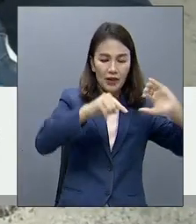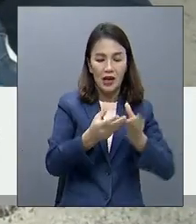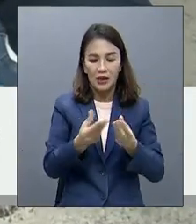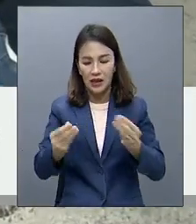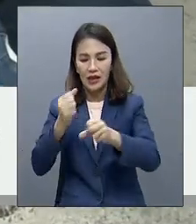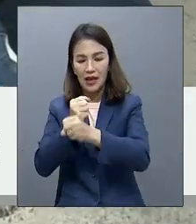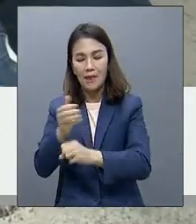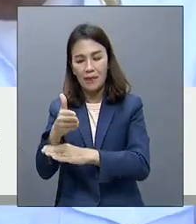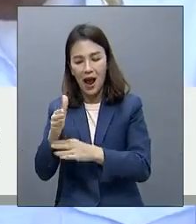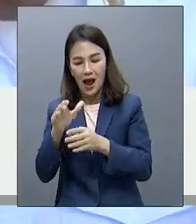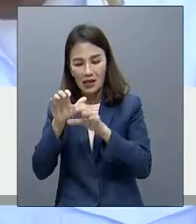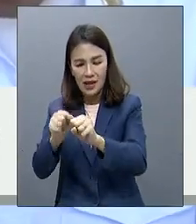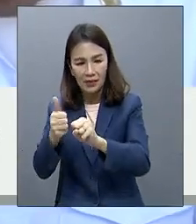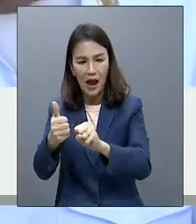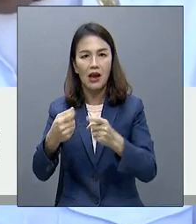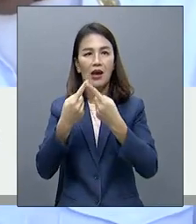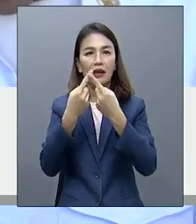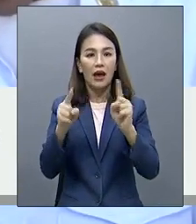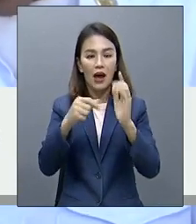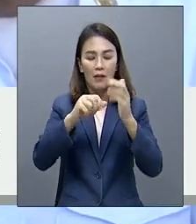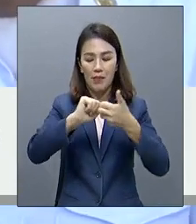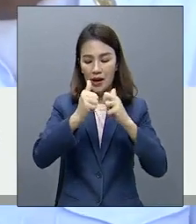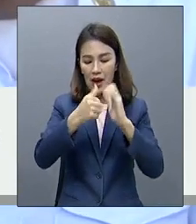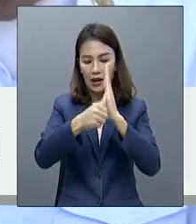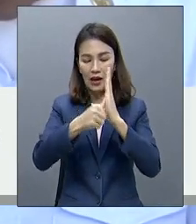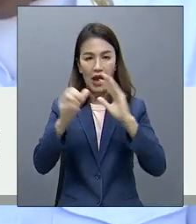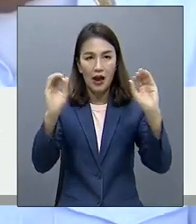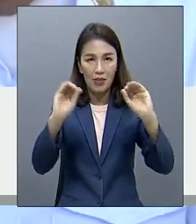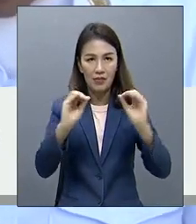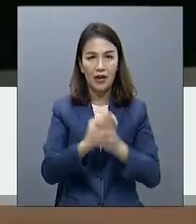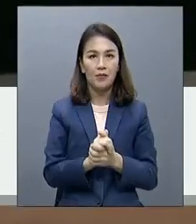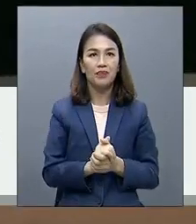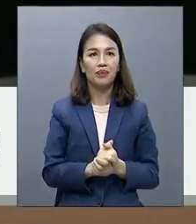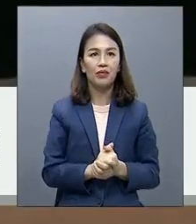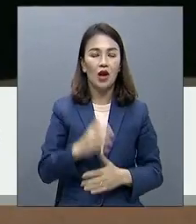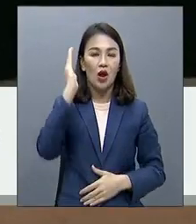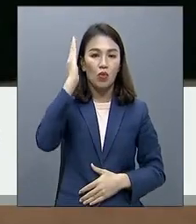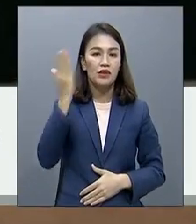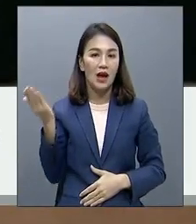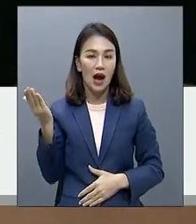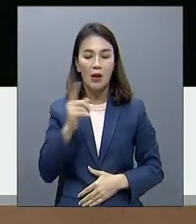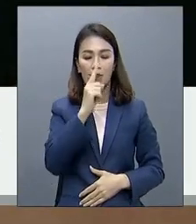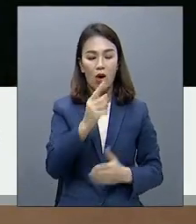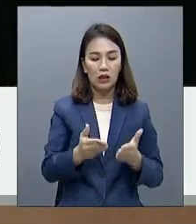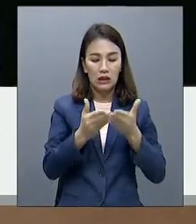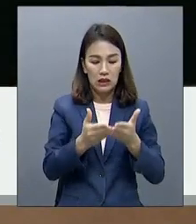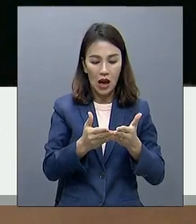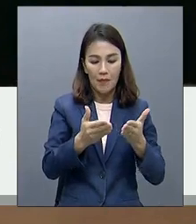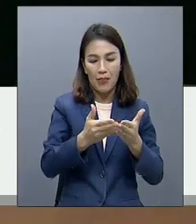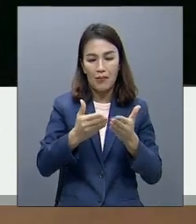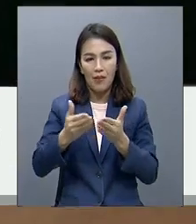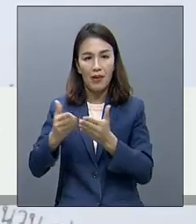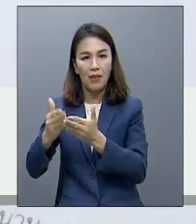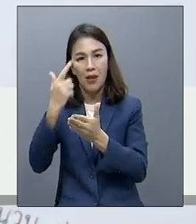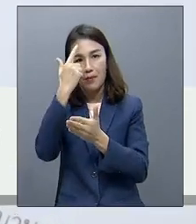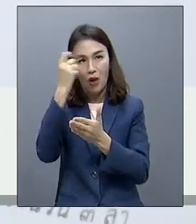ขค่ะนายวรวิทย์มิ้นหวังตัวแทนชาวประมงปลากระตักก็บอกว่าการนำเรือปิดร่องน้ำครั้งนี้ก็เป็น